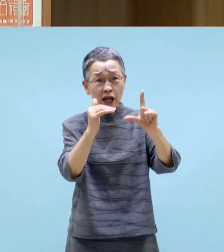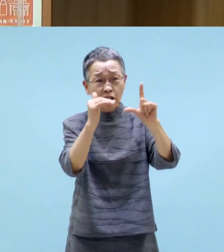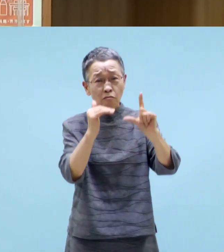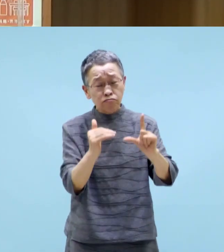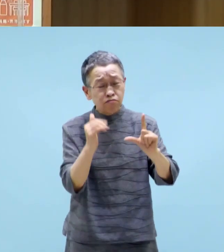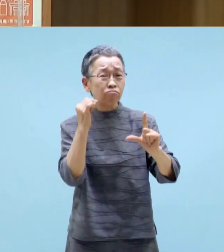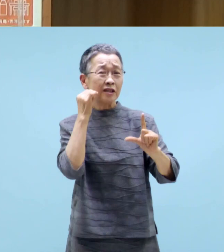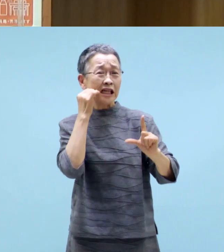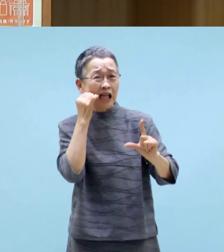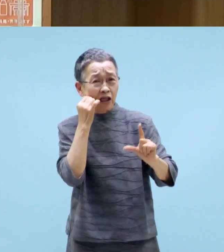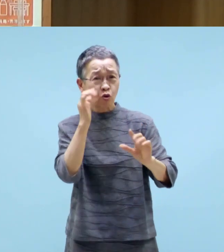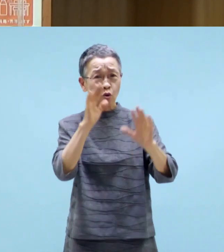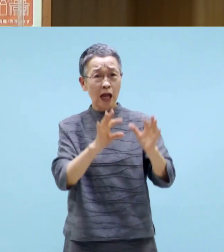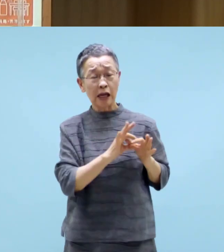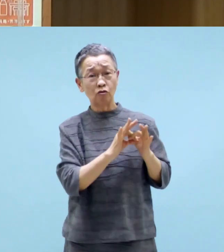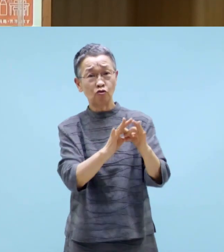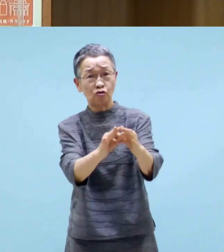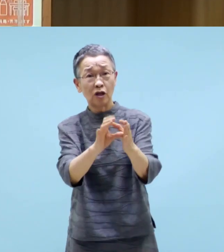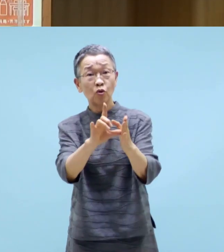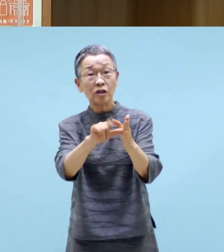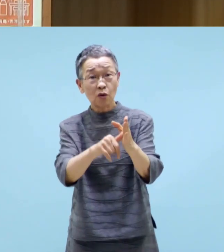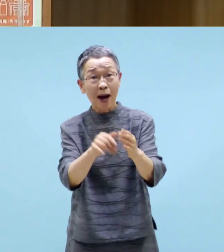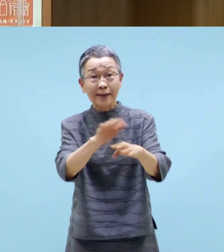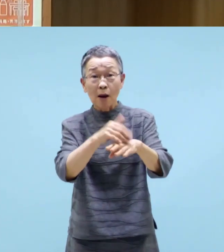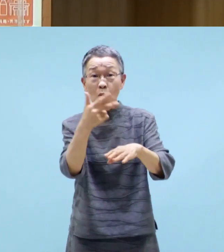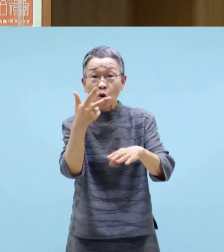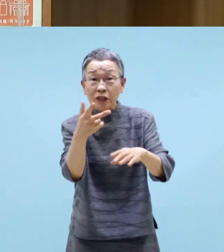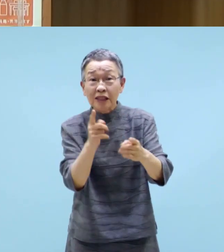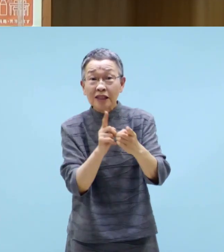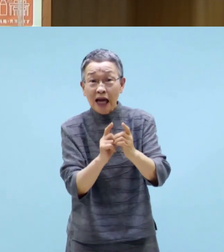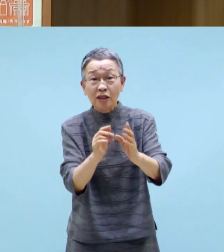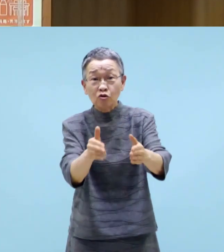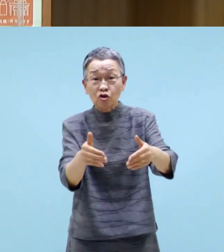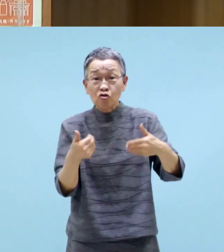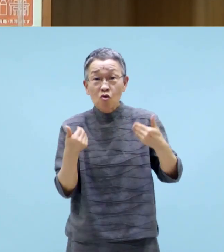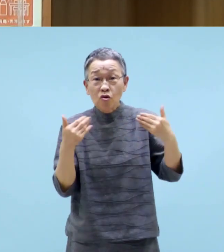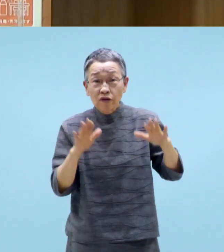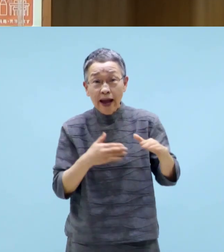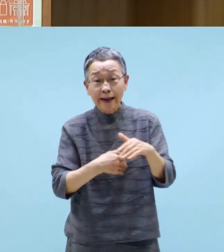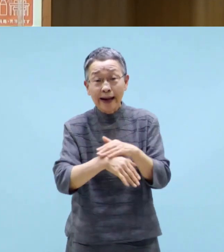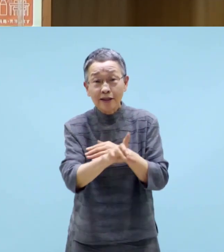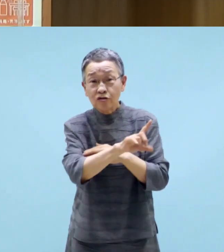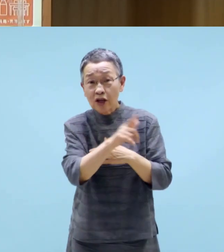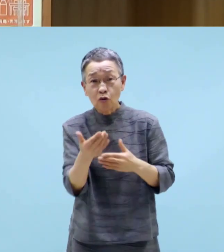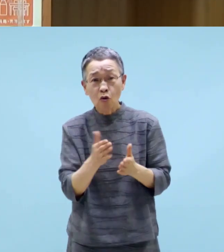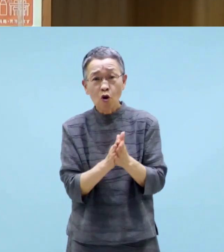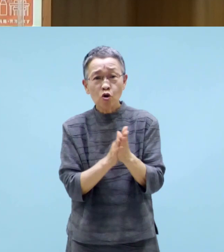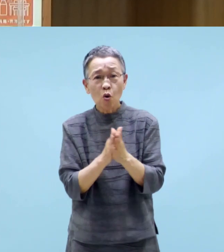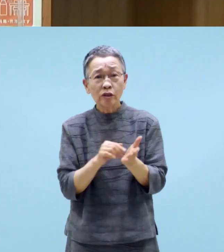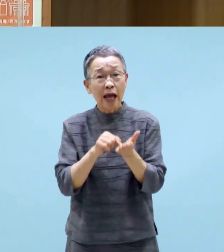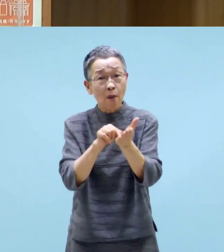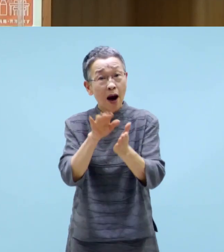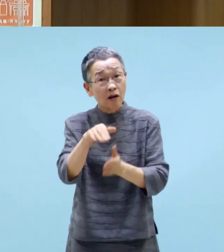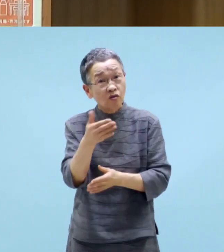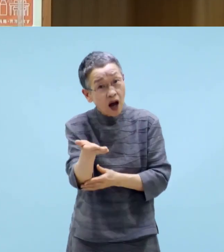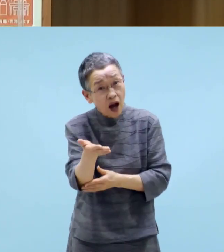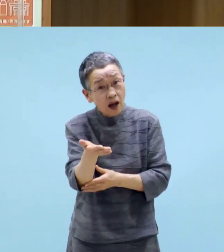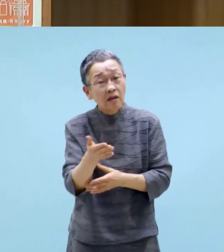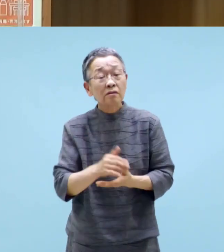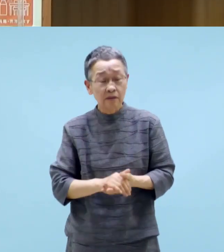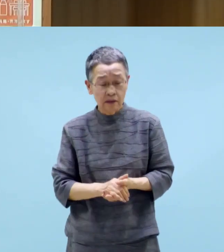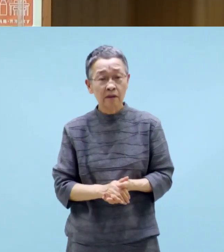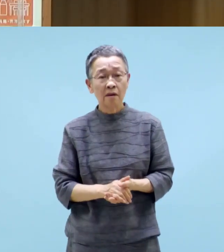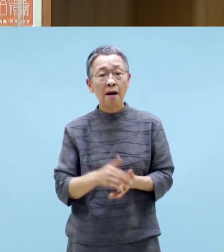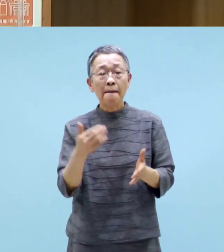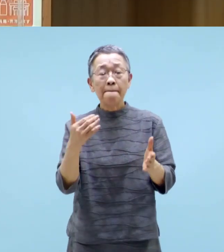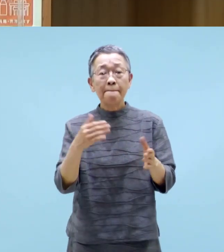は札幌市の不要不急の外出自粛要請なども延長する可能性というものがあるんでしょうか。 まあ、まずは16日までですね、対